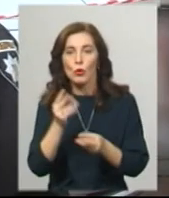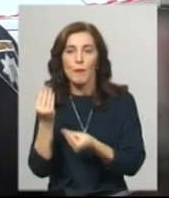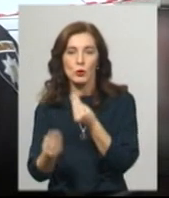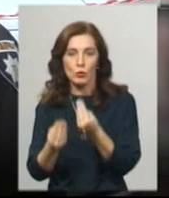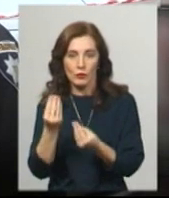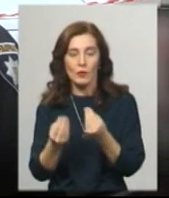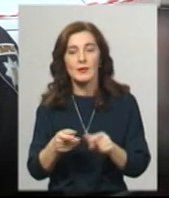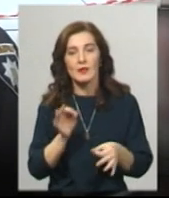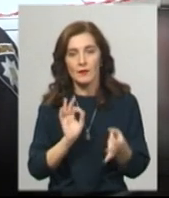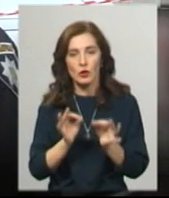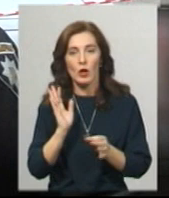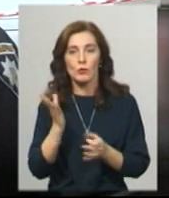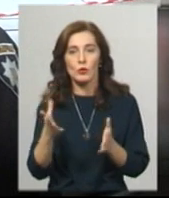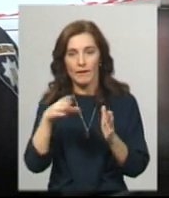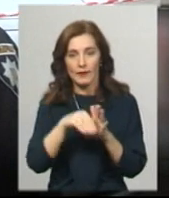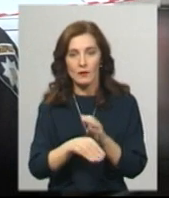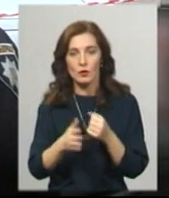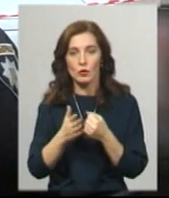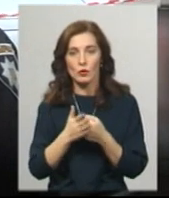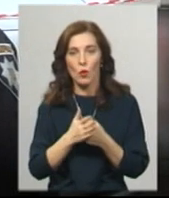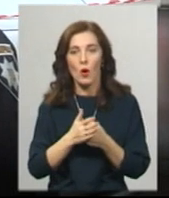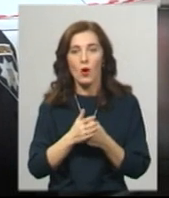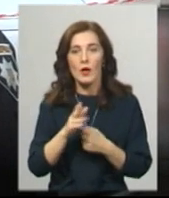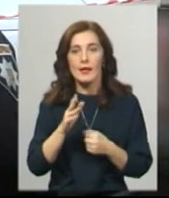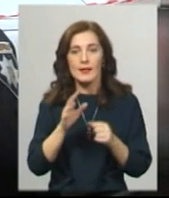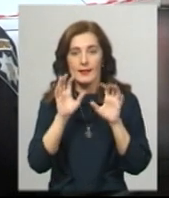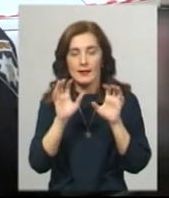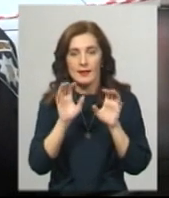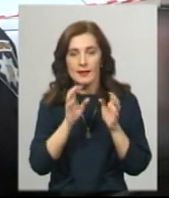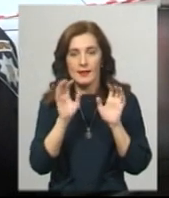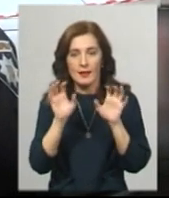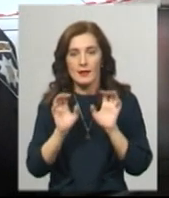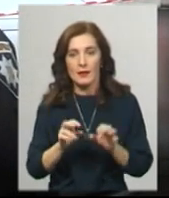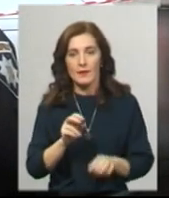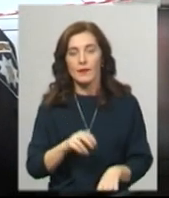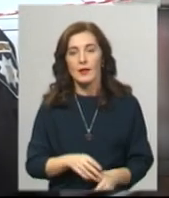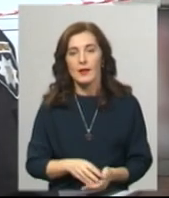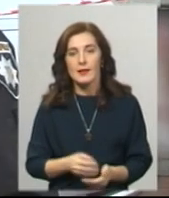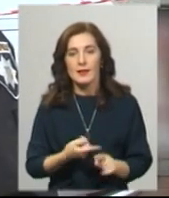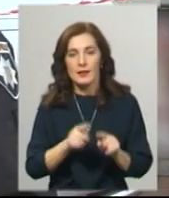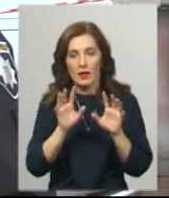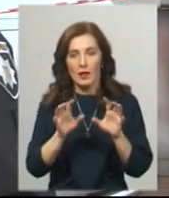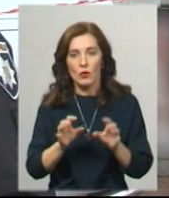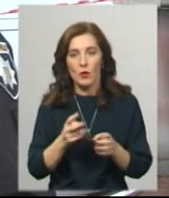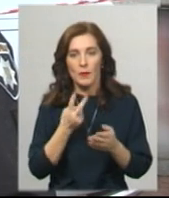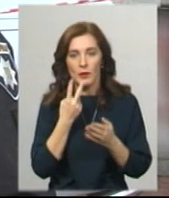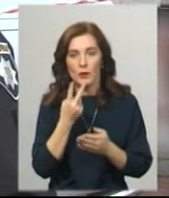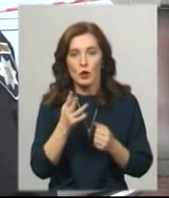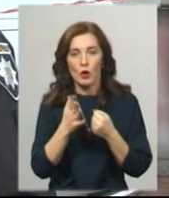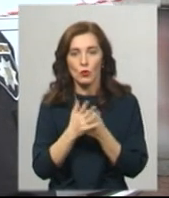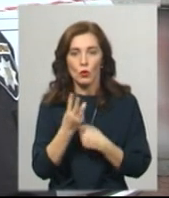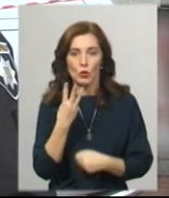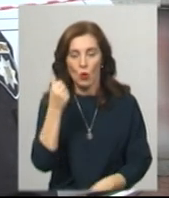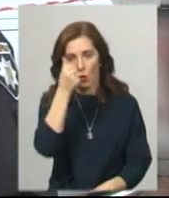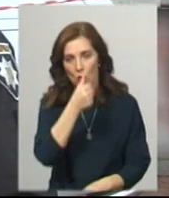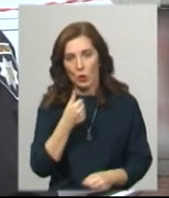буде внесено до єдиного реєстру досудових розслідувань за статтею 229. Санкція за цією статтею передбачає до 3 років